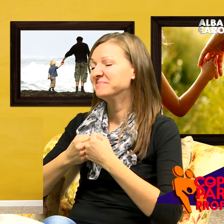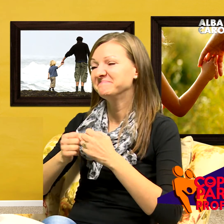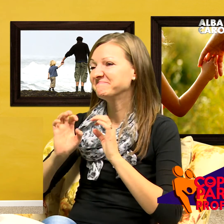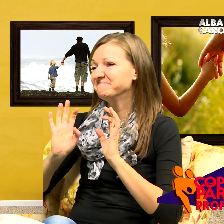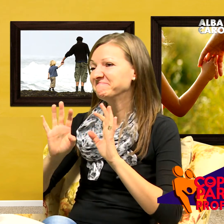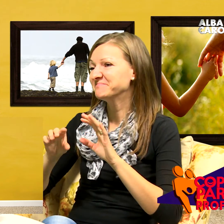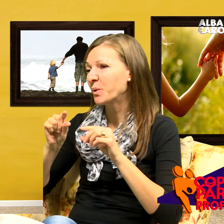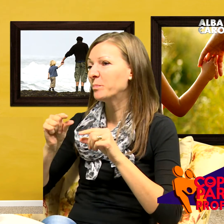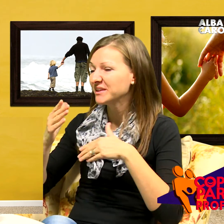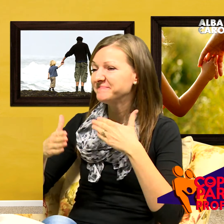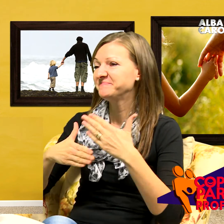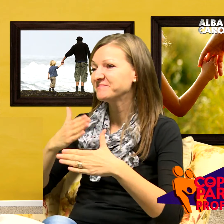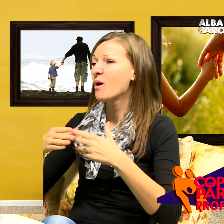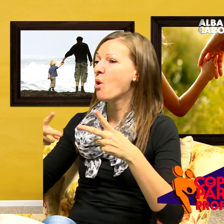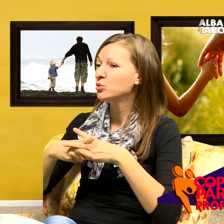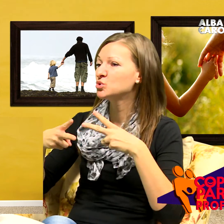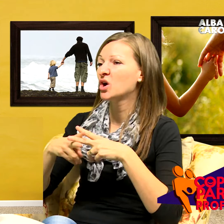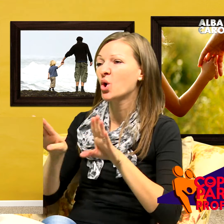Prima dată i-a fost greu,